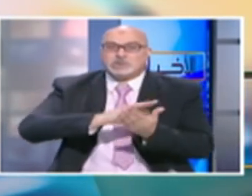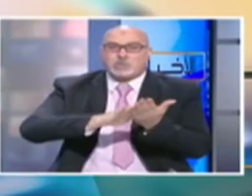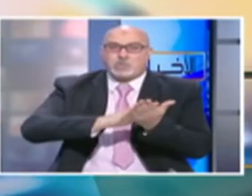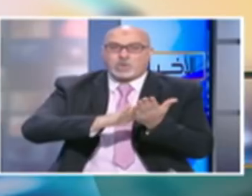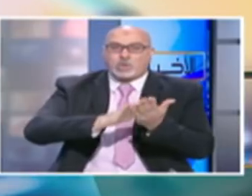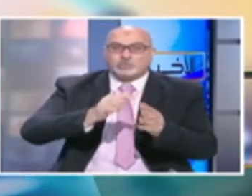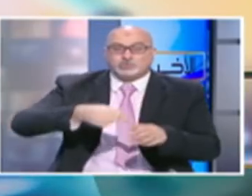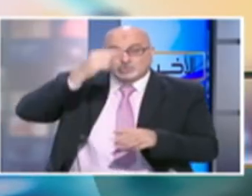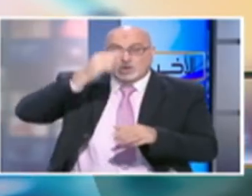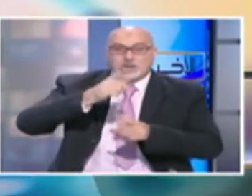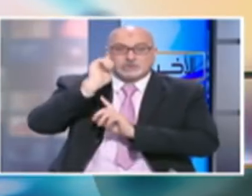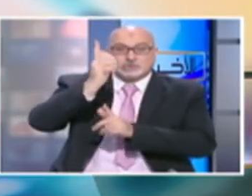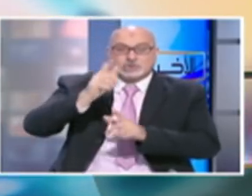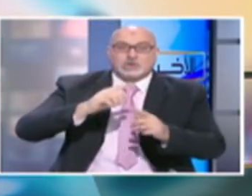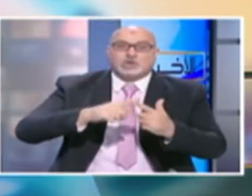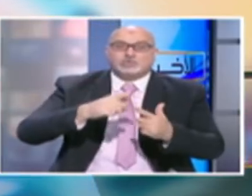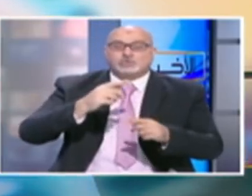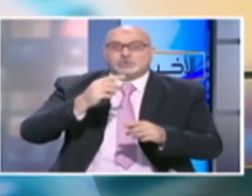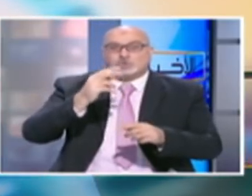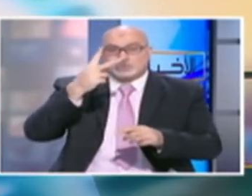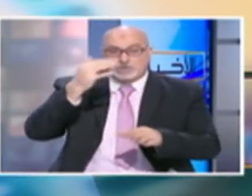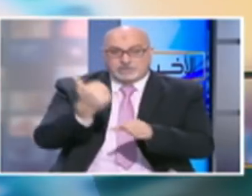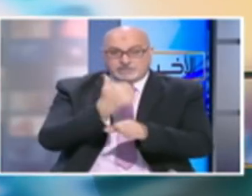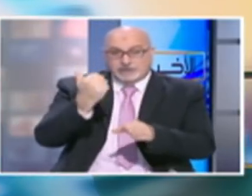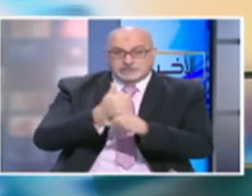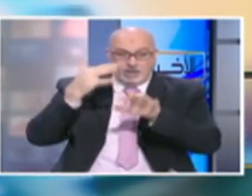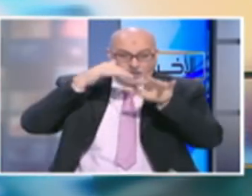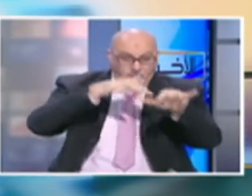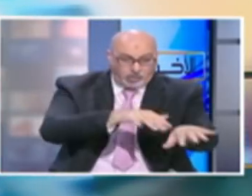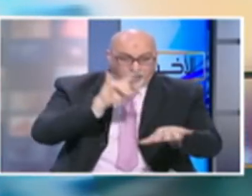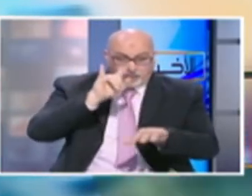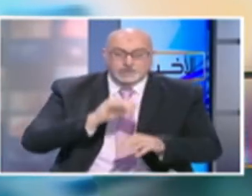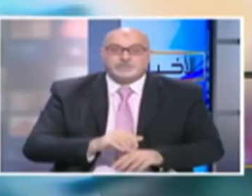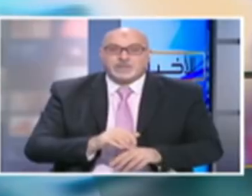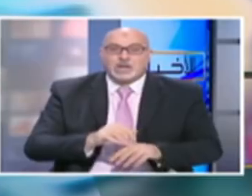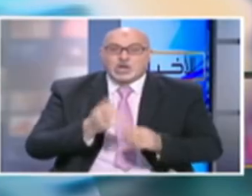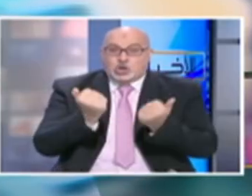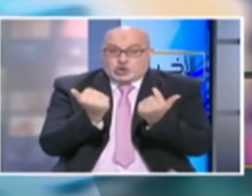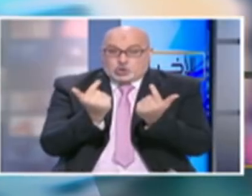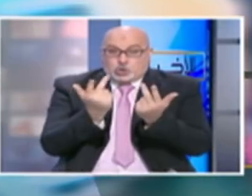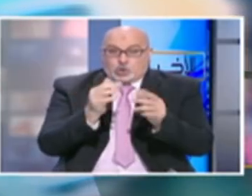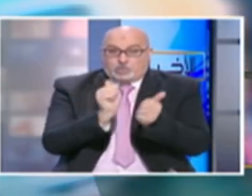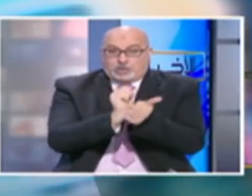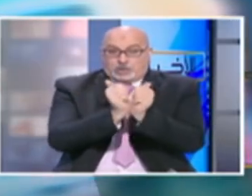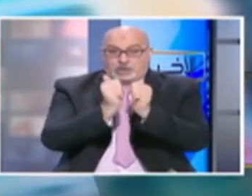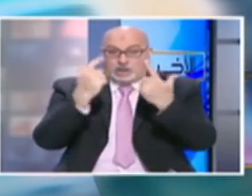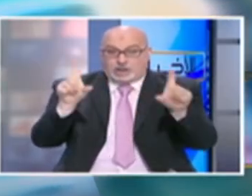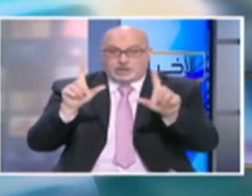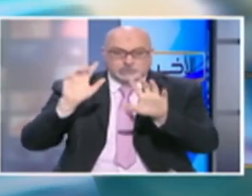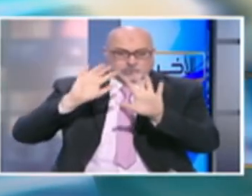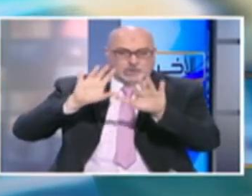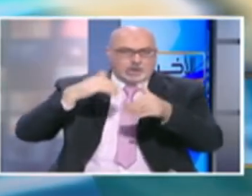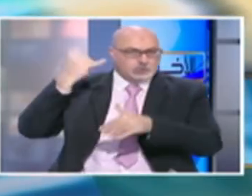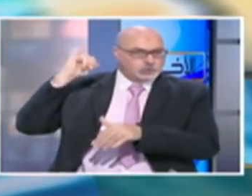يوم الشهيد والذكرى الثانية للحراك الأصيل المبارك أن عدد المفرج عنهم إلى غاية يوم